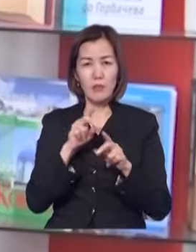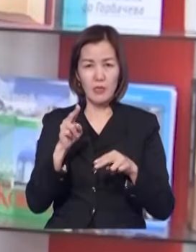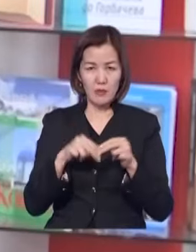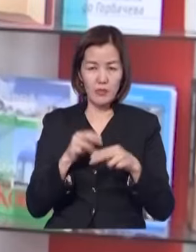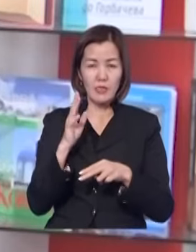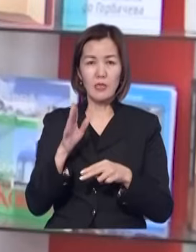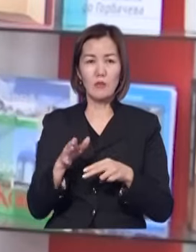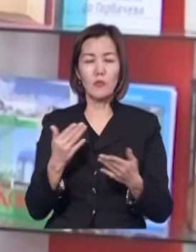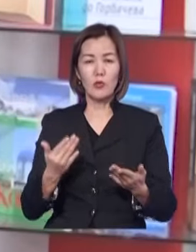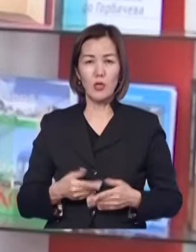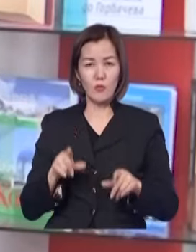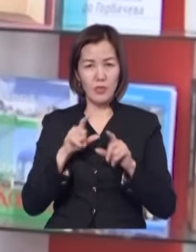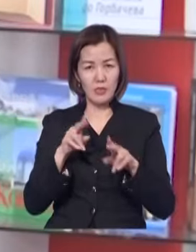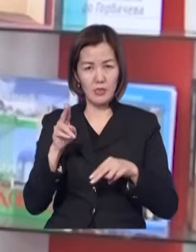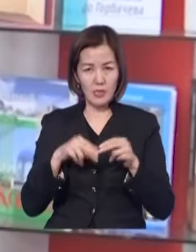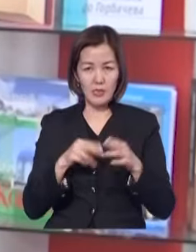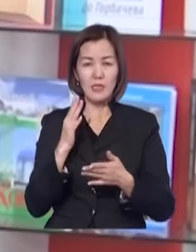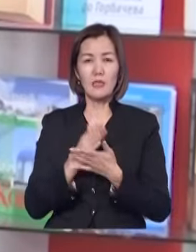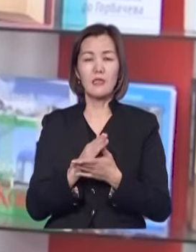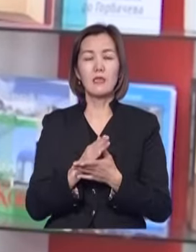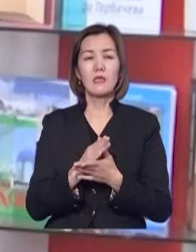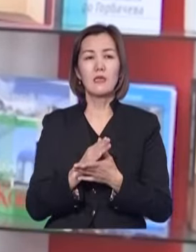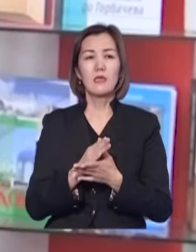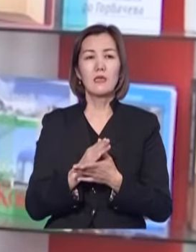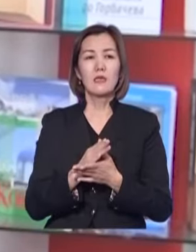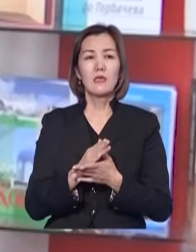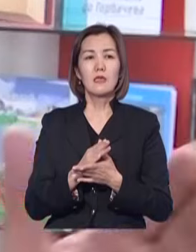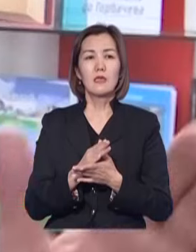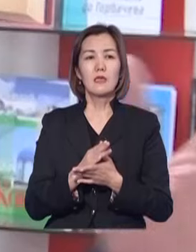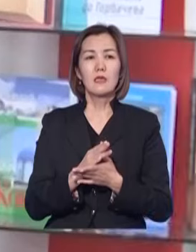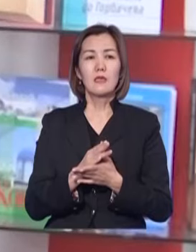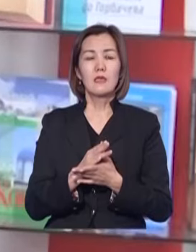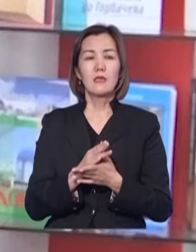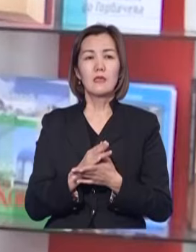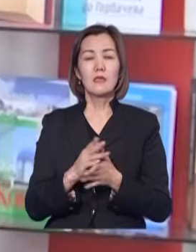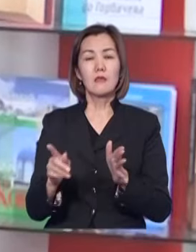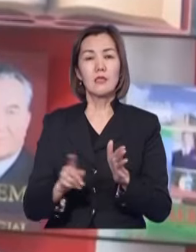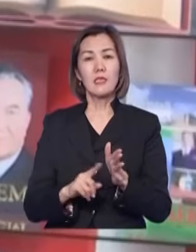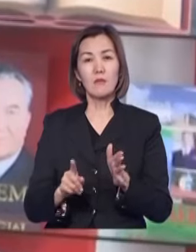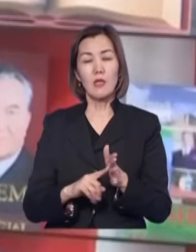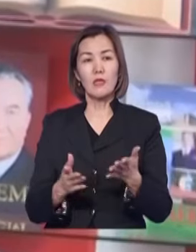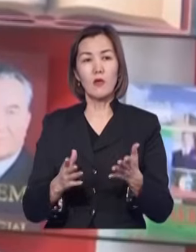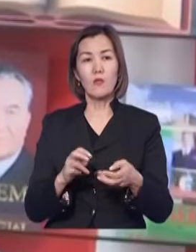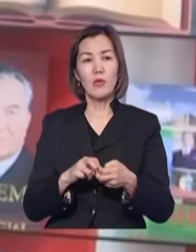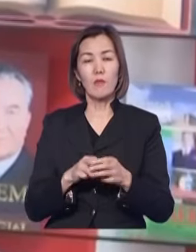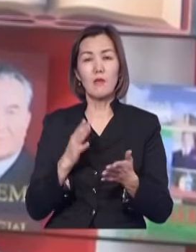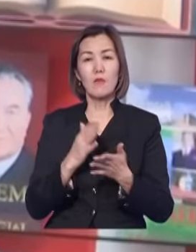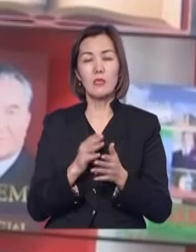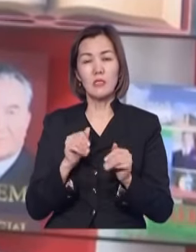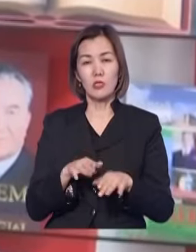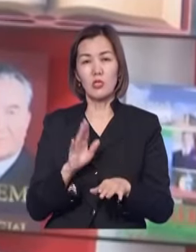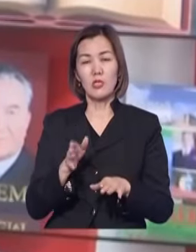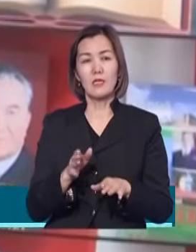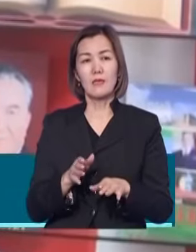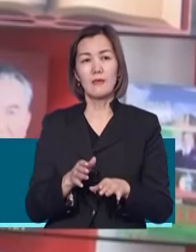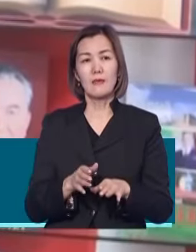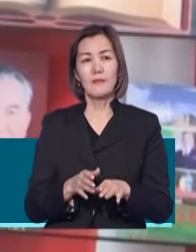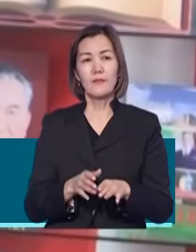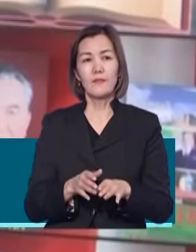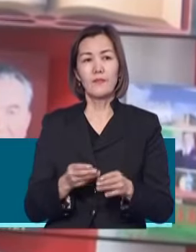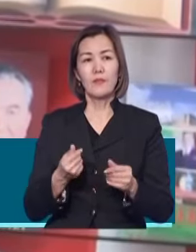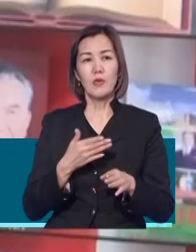жаңағы әлеуметтік нысандар бой көтереді, сол жерге жаңағы оқушылардың жаңа тасымалдауын айтып жатыр ғой. Биыл инженерлік желілерге